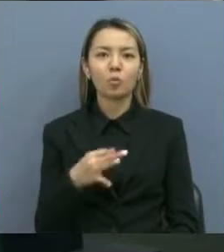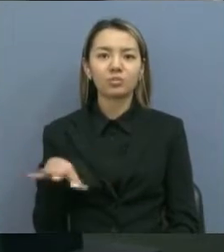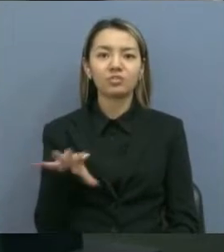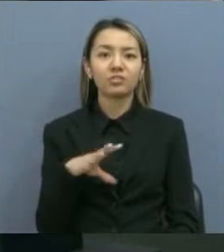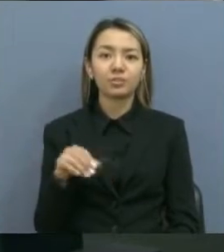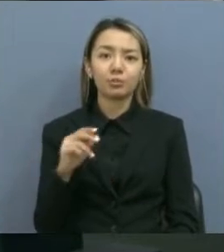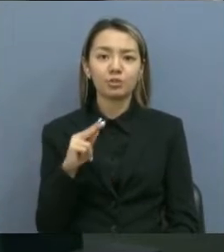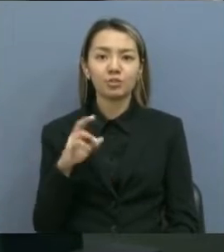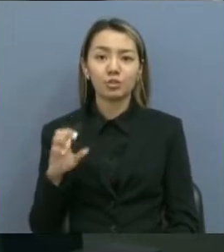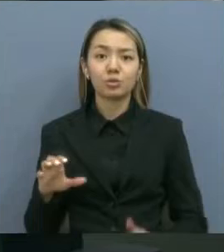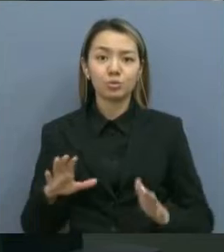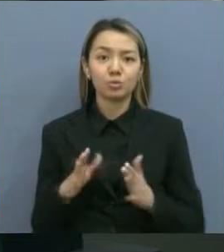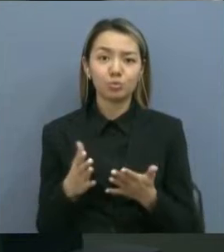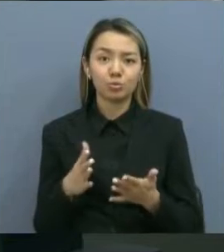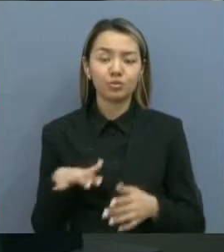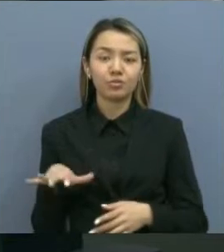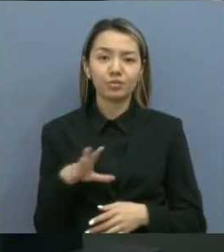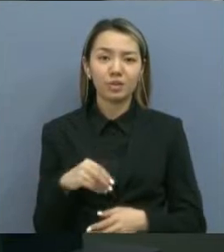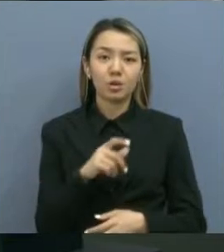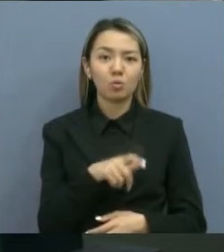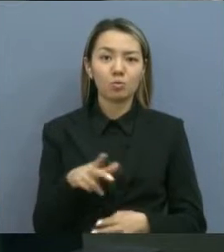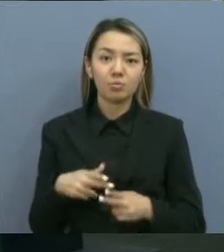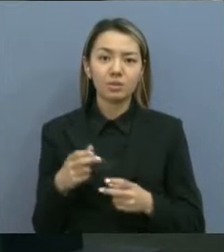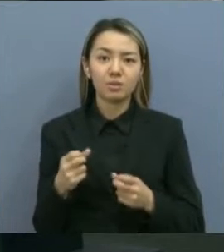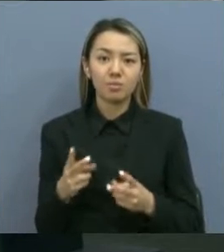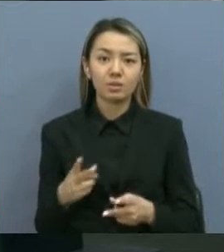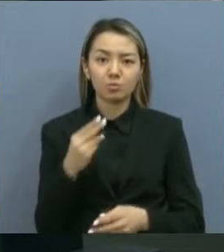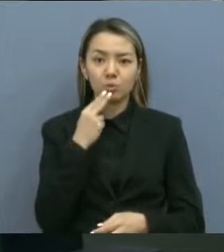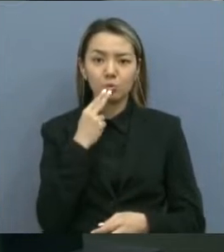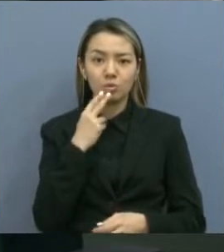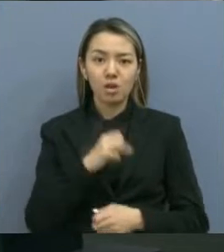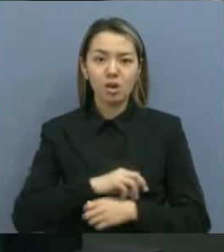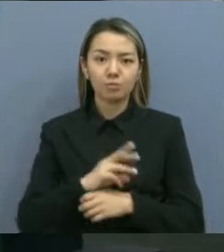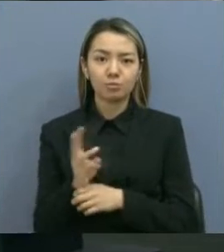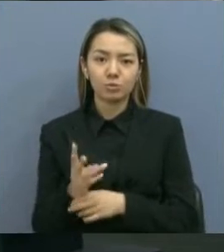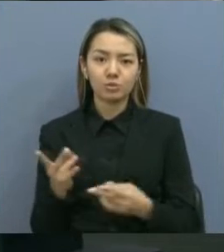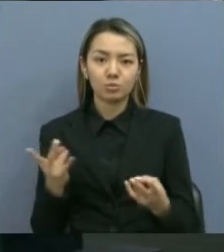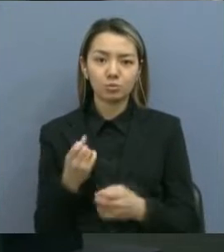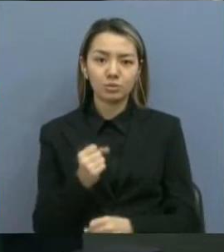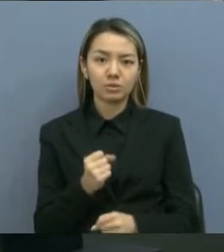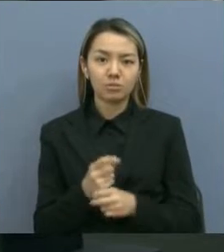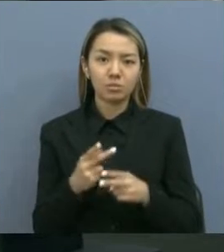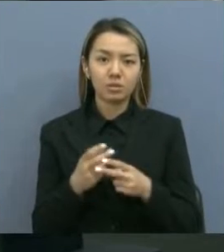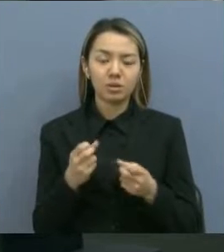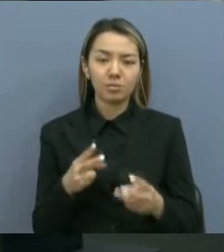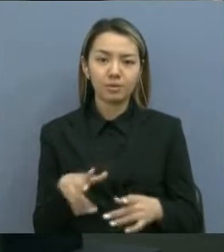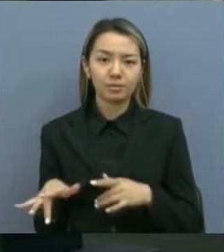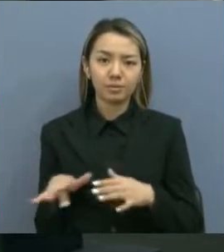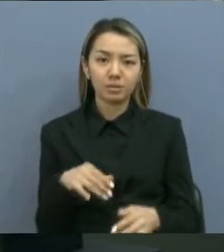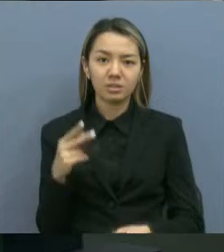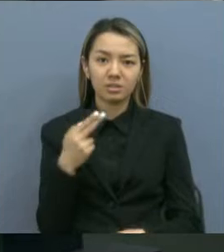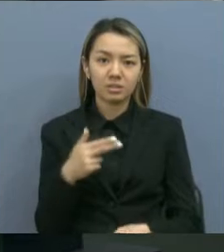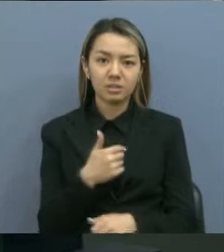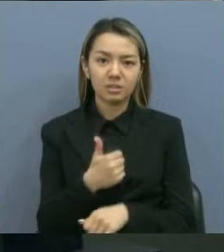Өңірлердің төтенше жағдай кезіндегі ахуалы, азаматтардың қауіпсіздігі мен азық-түлікпен қамтамасыз ету. Қауіпсіздік кеңесінің төрағасы